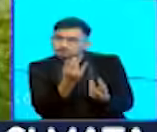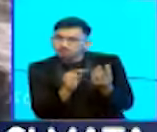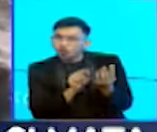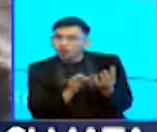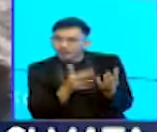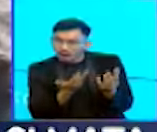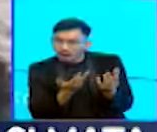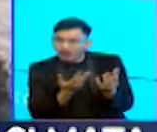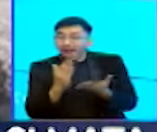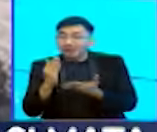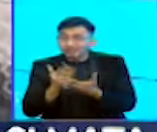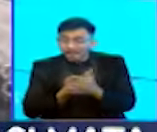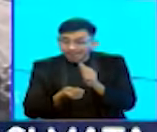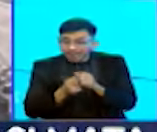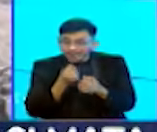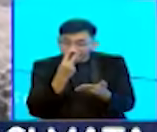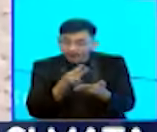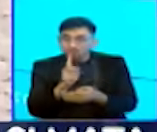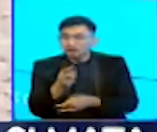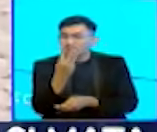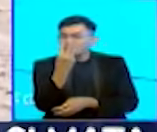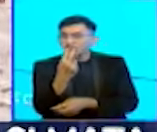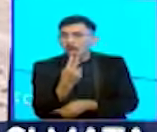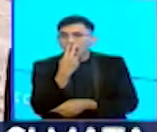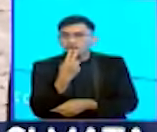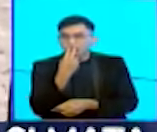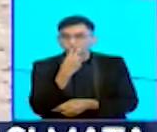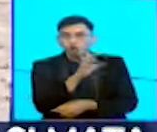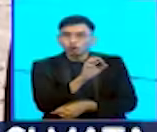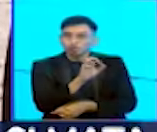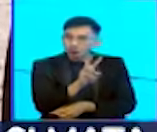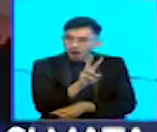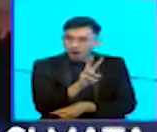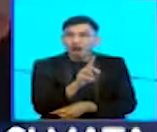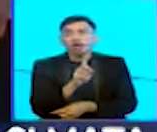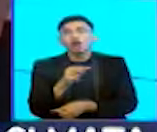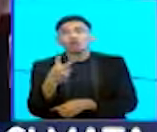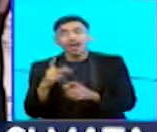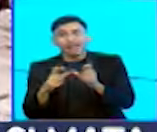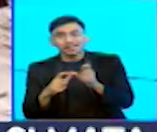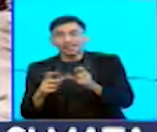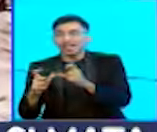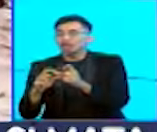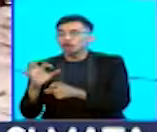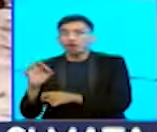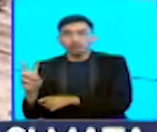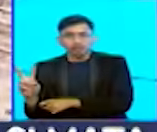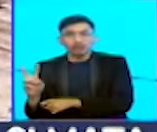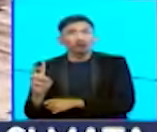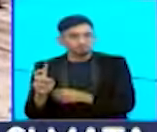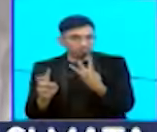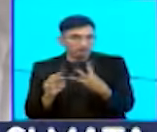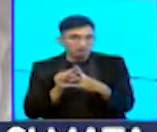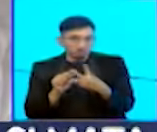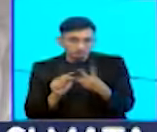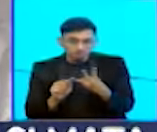tes, terdapat 3 unsur kandungan gas, yakni CO2, H2S, dan gas SO2. Jika